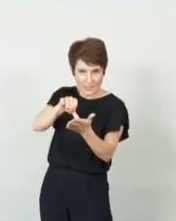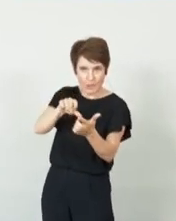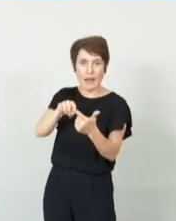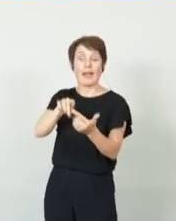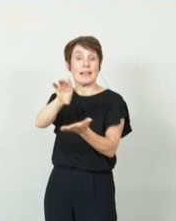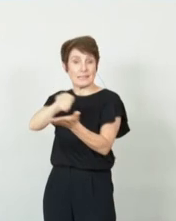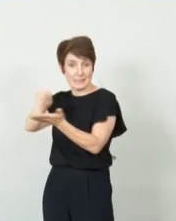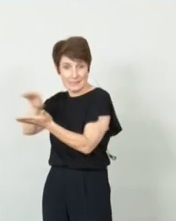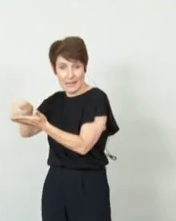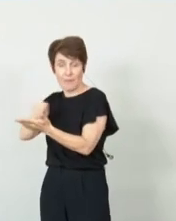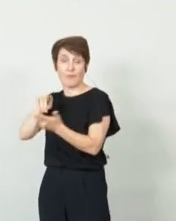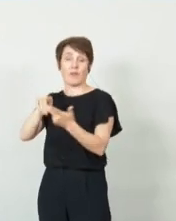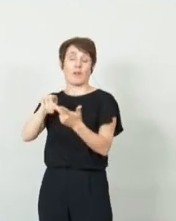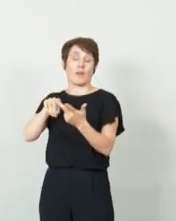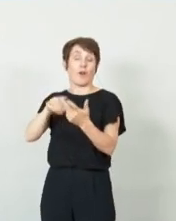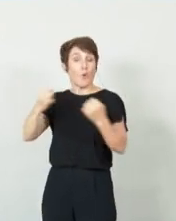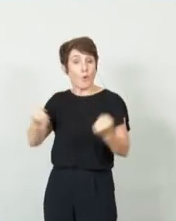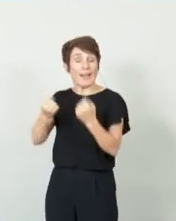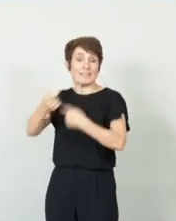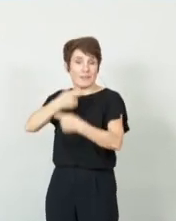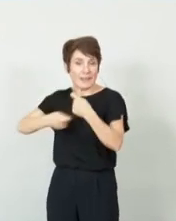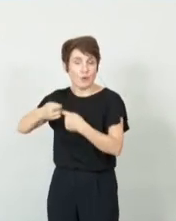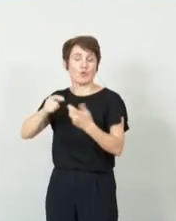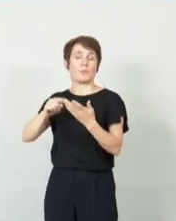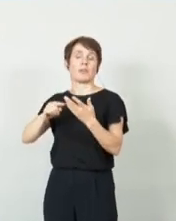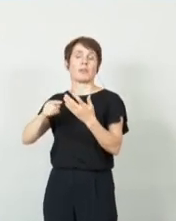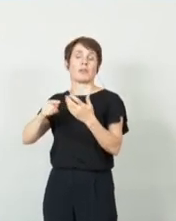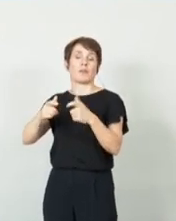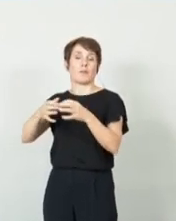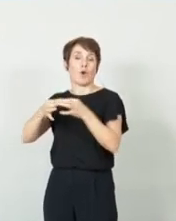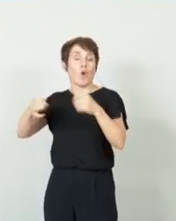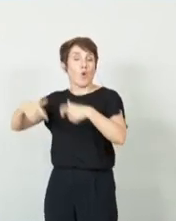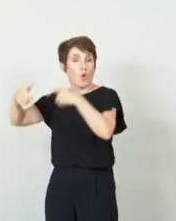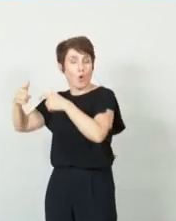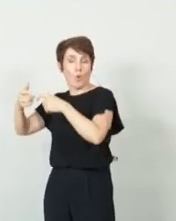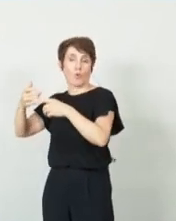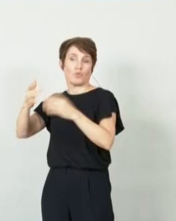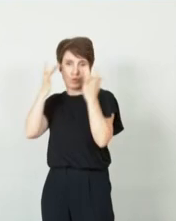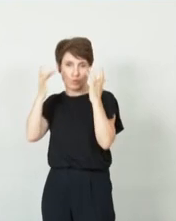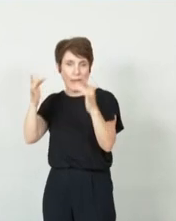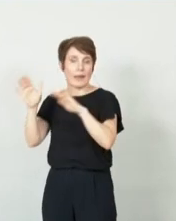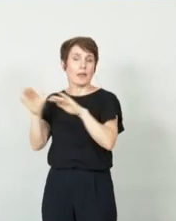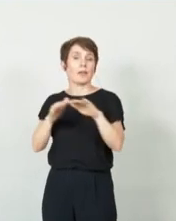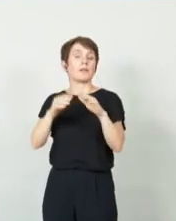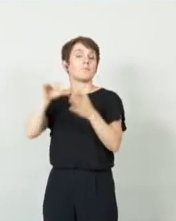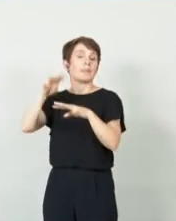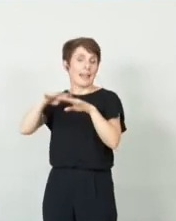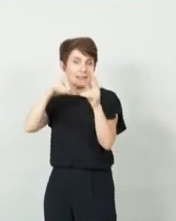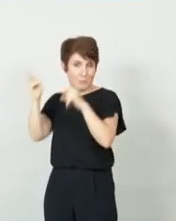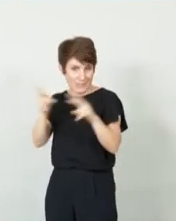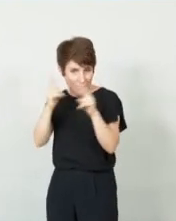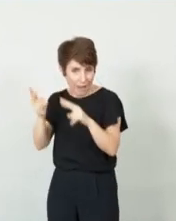le budget annexe activité économique locaux culturelle Mistral et enfin la régie lumière